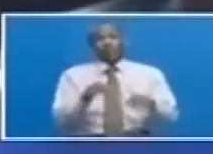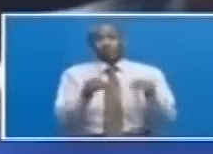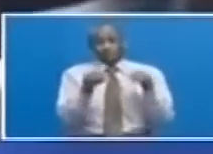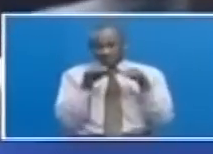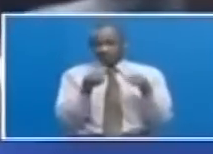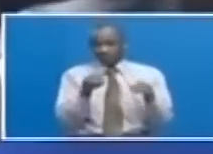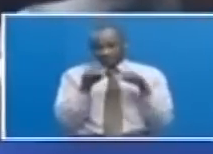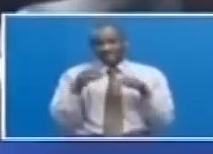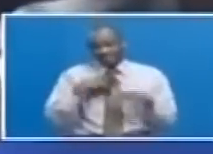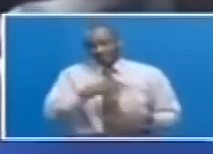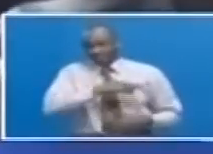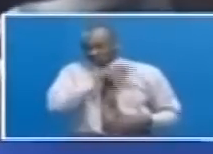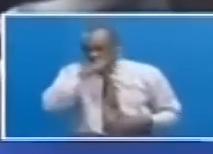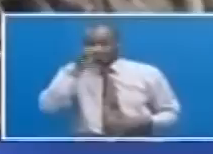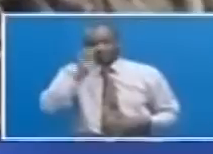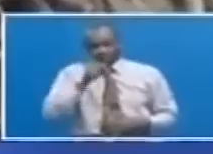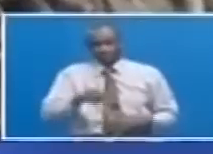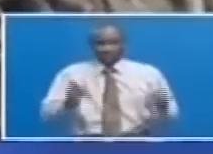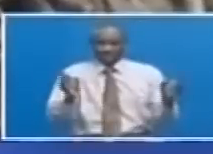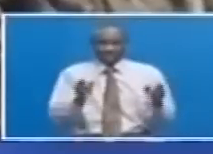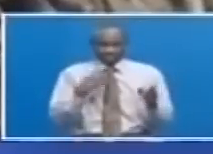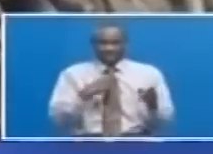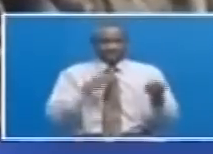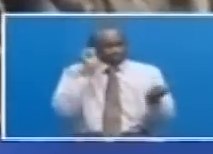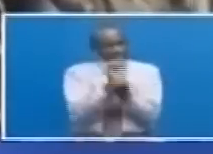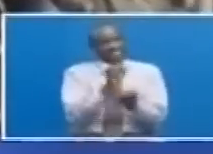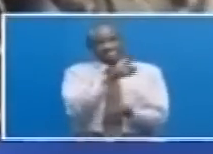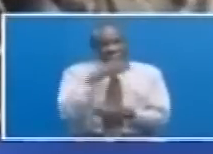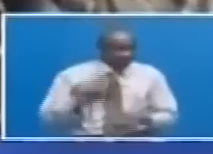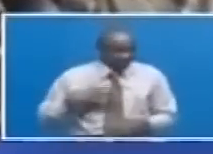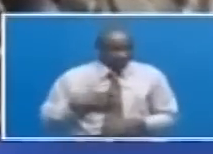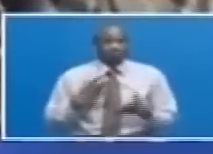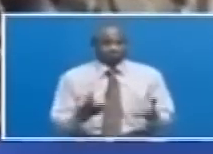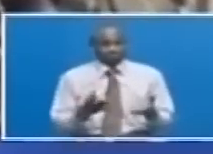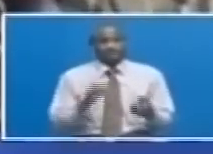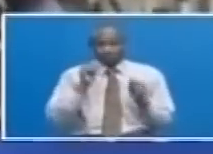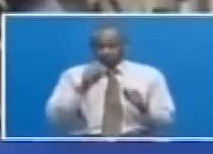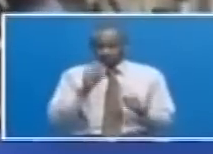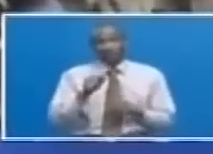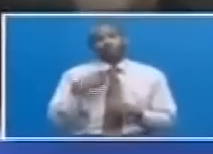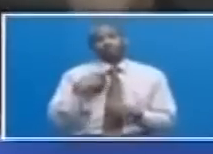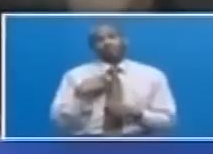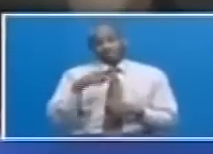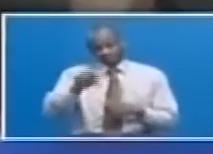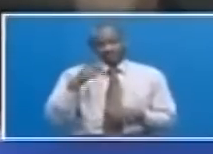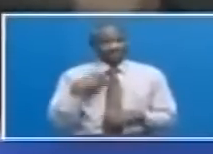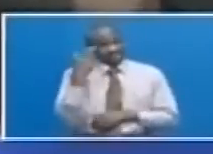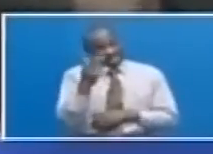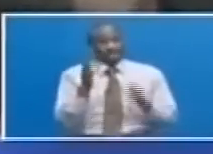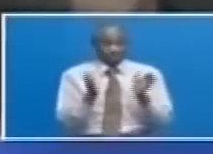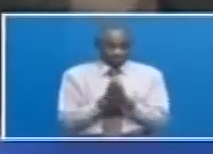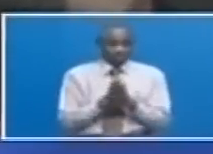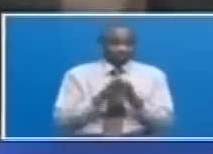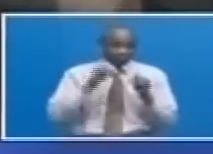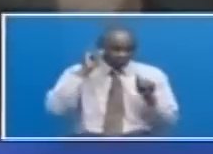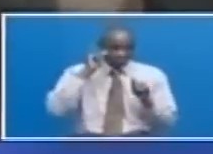iwapo miungu ya Wakuria itapambana nao ama la ziada litahitajika kufanywa ili wizi na umiliki wa silaha haramu